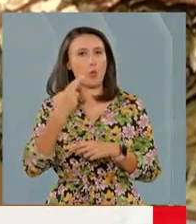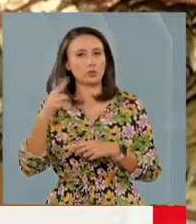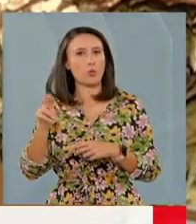cred